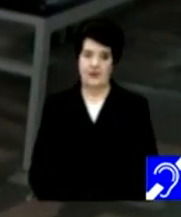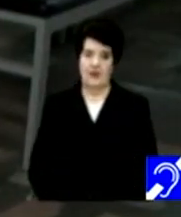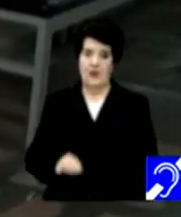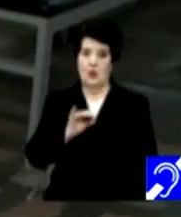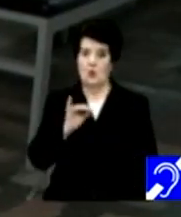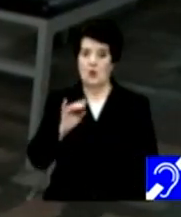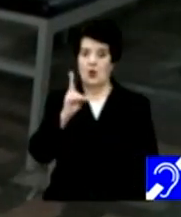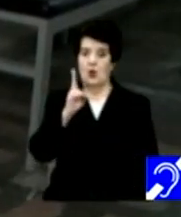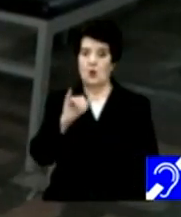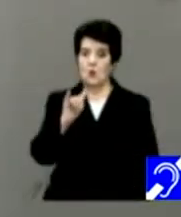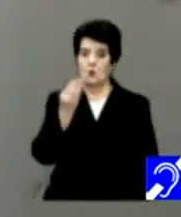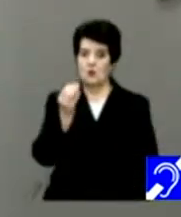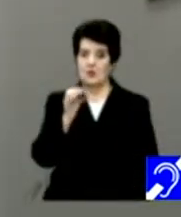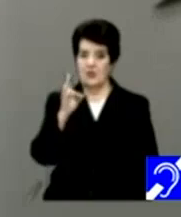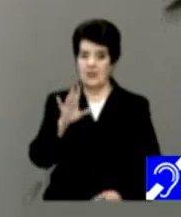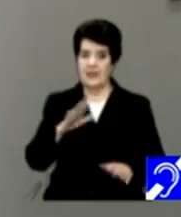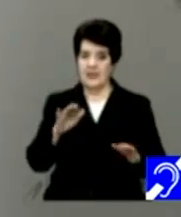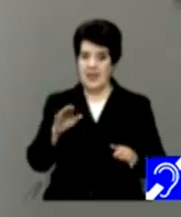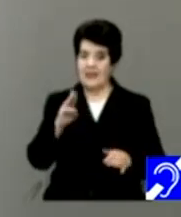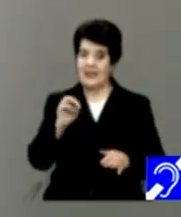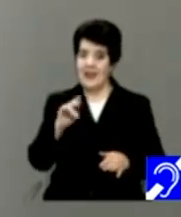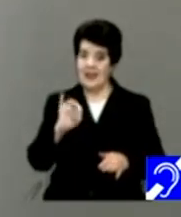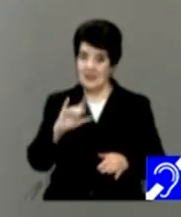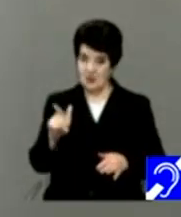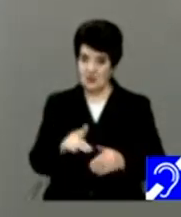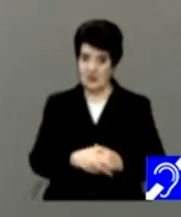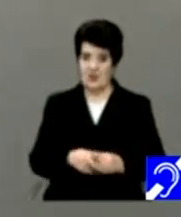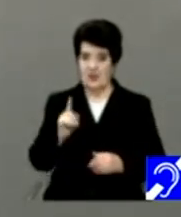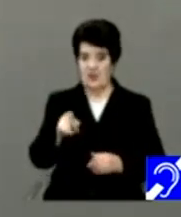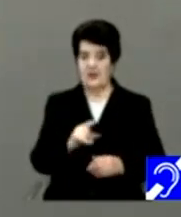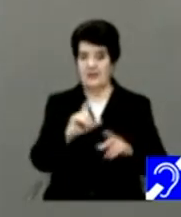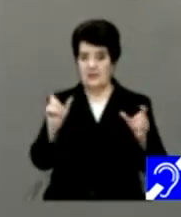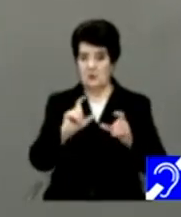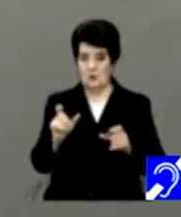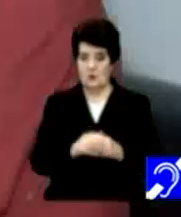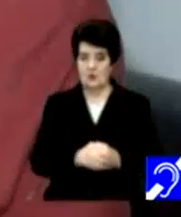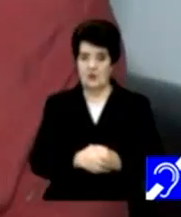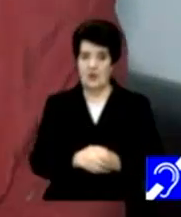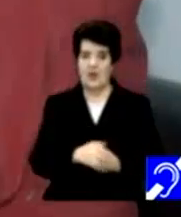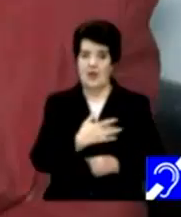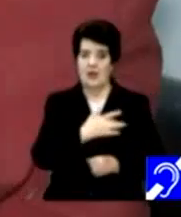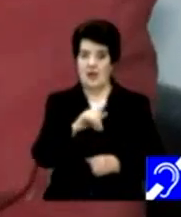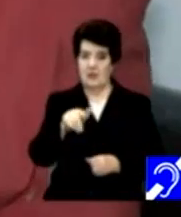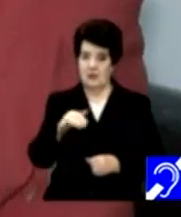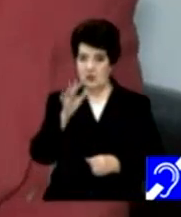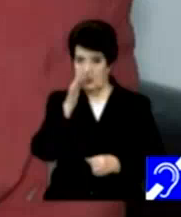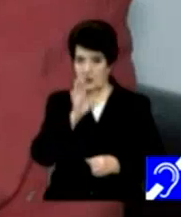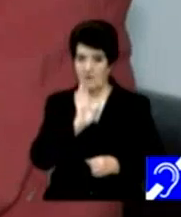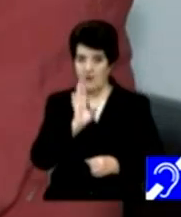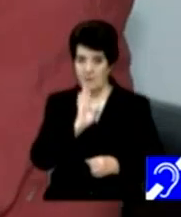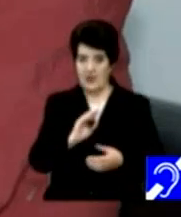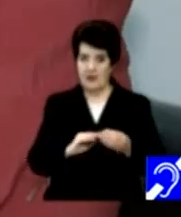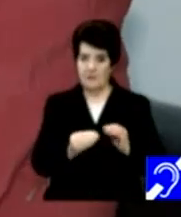Iulia Cușnir este din raionul Telenești și am găsit-o astăzi pe holurile Institutului de Cardiologie din Chișinău. Femeia are